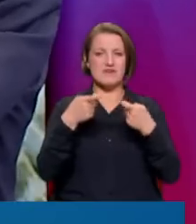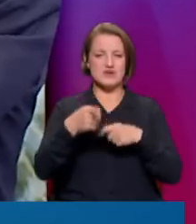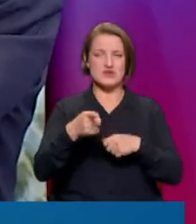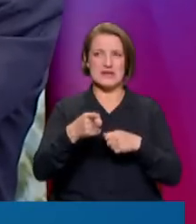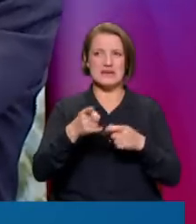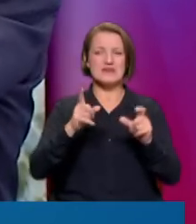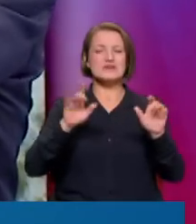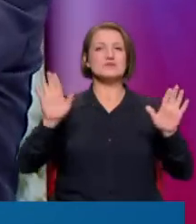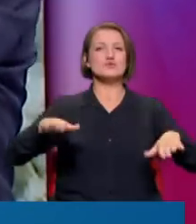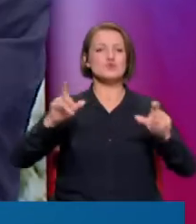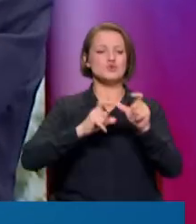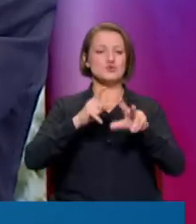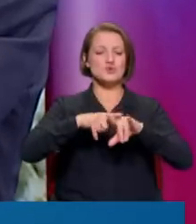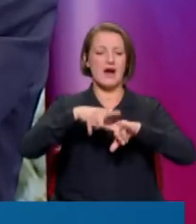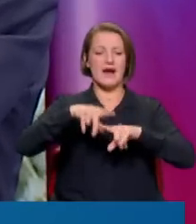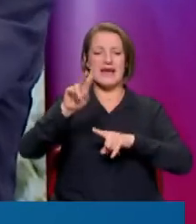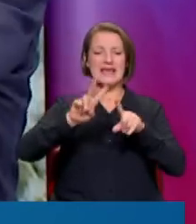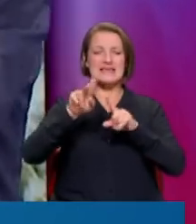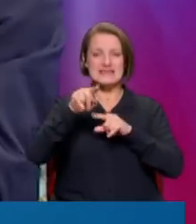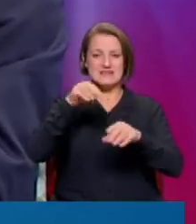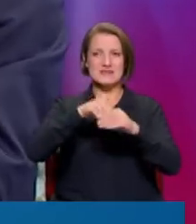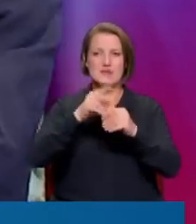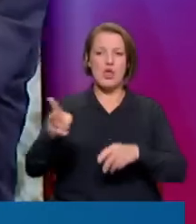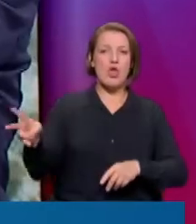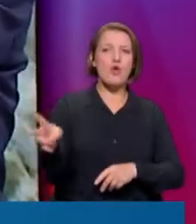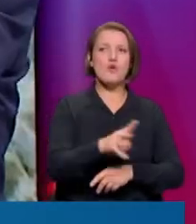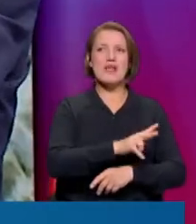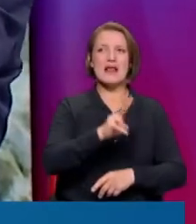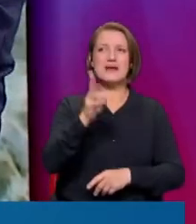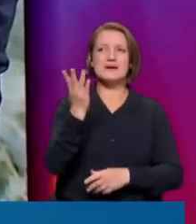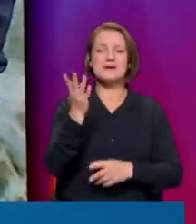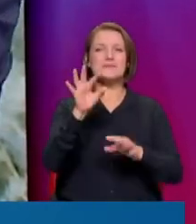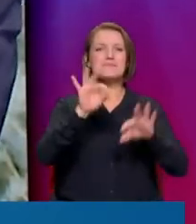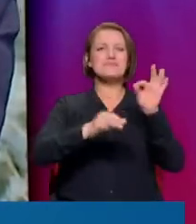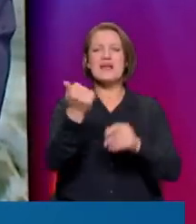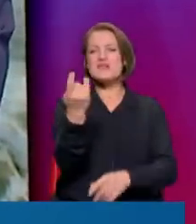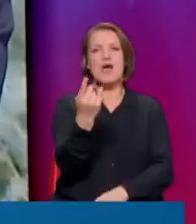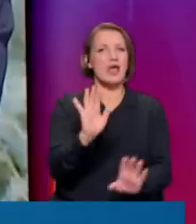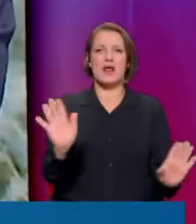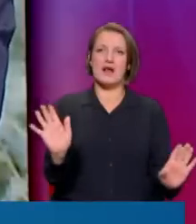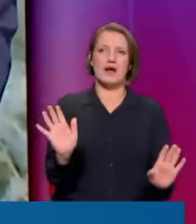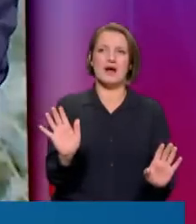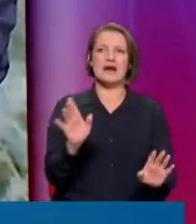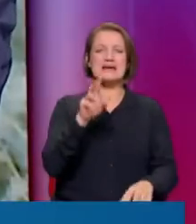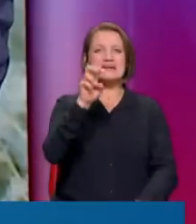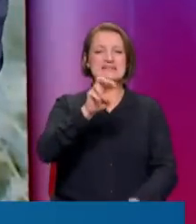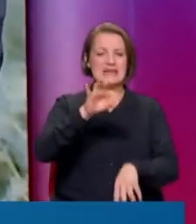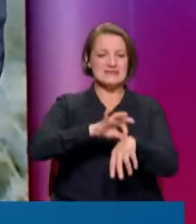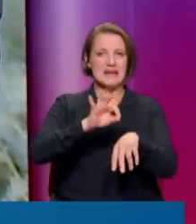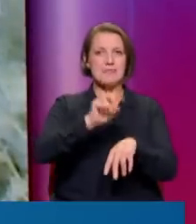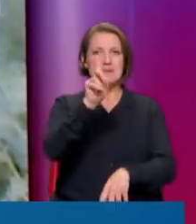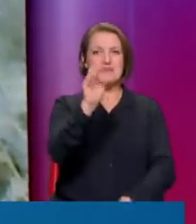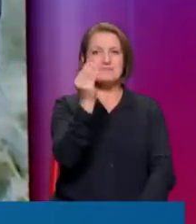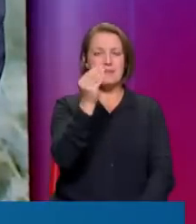Şahinler için ölü sayıl veya kayıplar sadece istatistiki bir rakamdır 8 dakikada bir